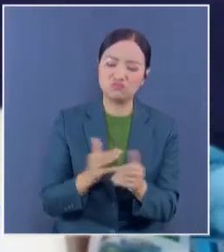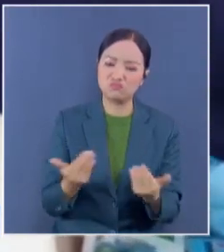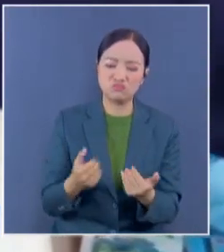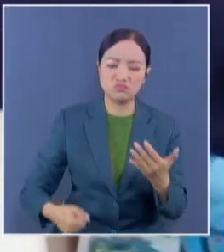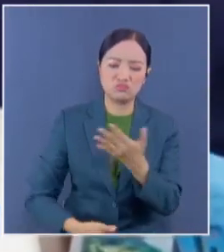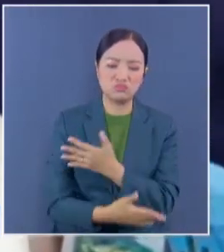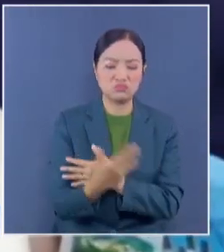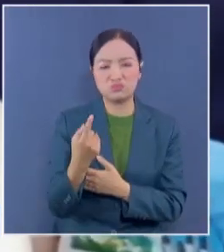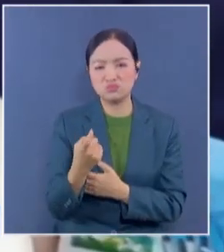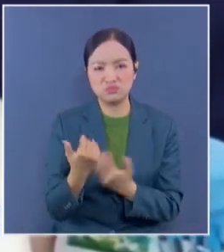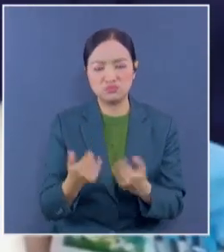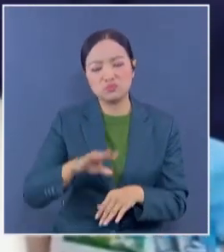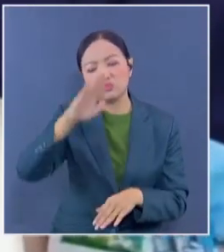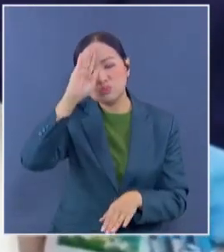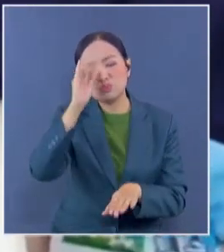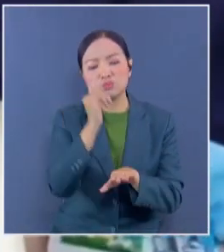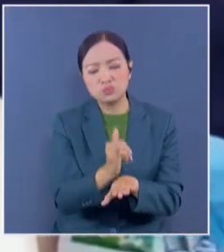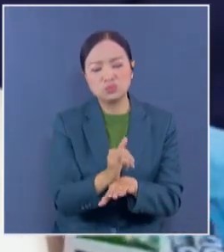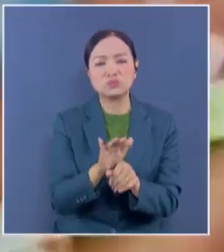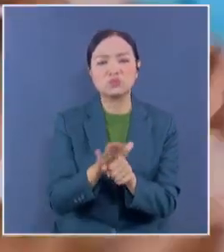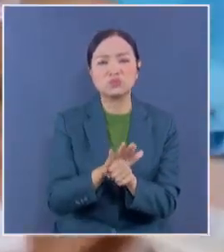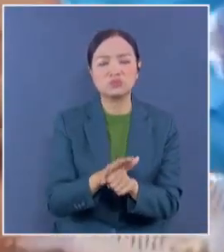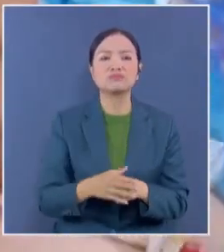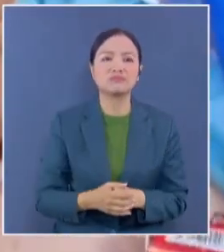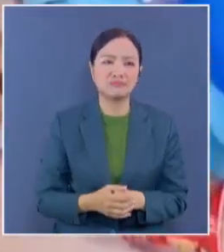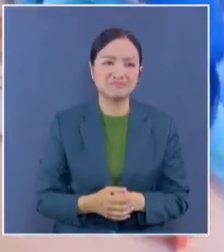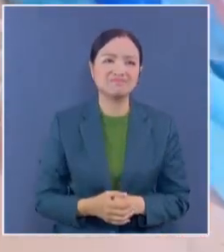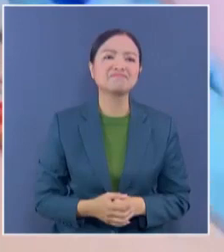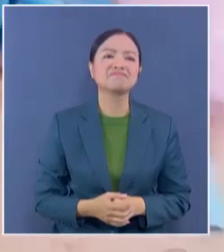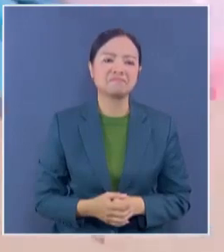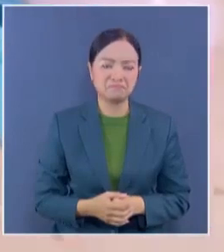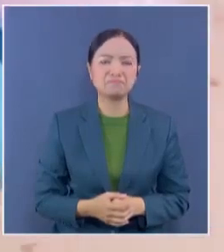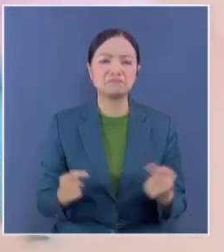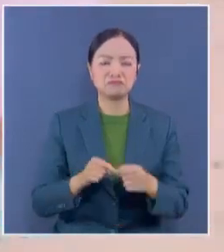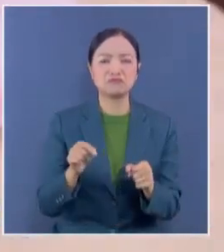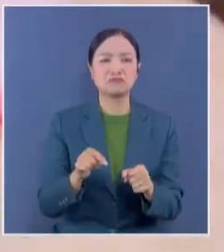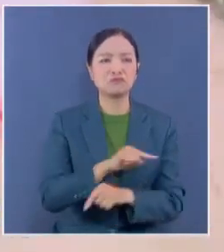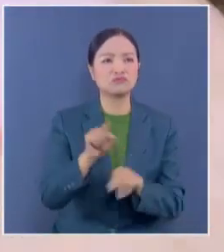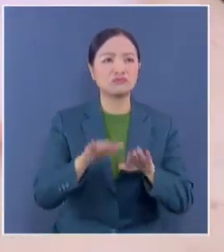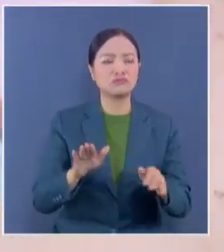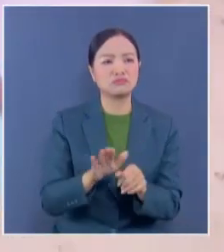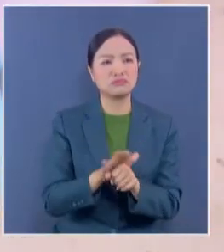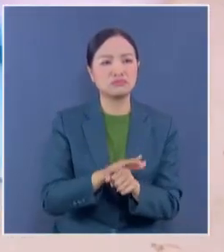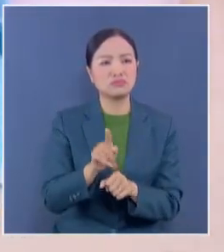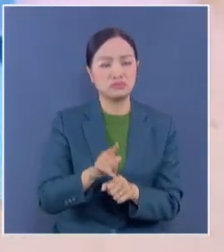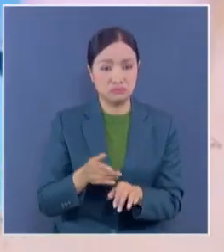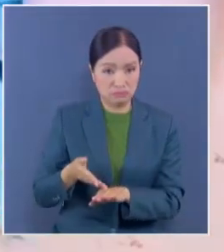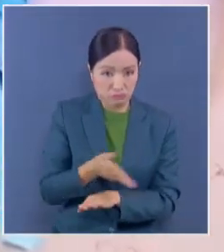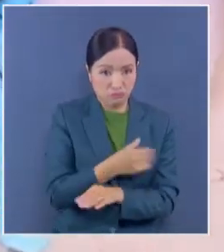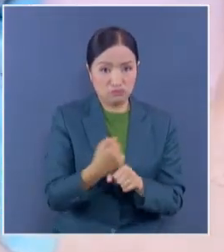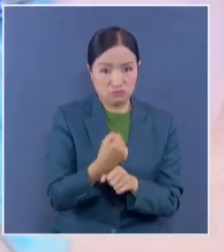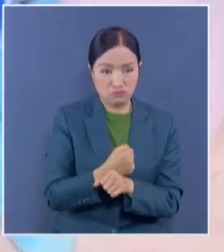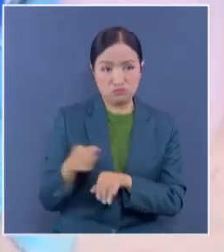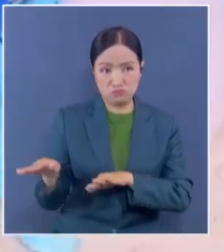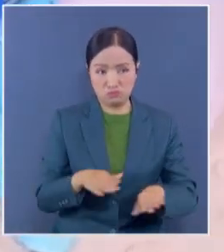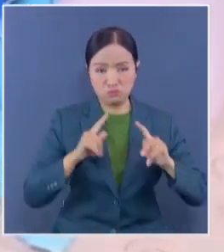เสียโอกาสวันนี้ไปอะค่ะก ็แม่จังหวะพอดีนะวันเด็กพอดีเลยอ ่ะ น้องเตรียมตัวไว้เป็นอย่างดี